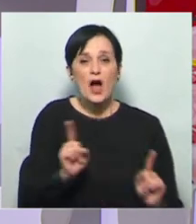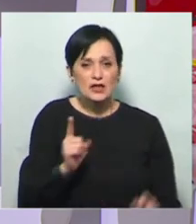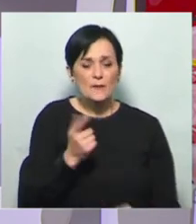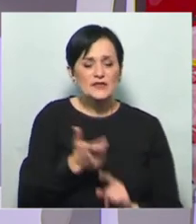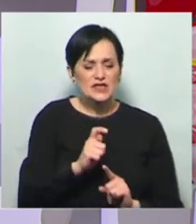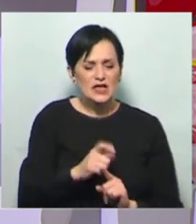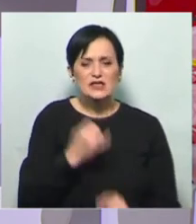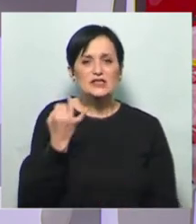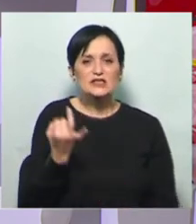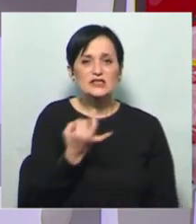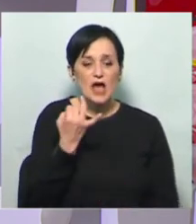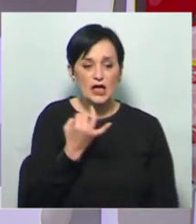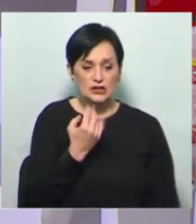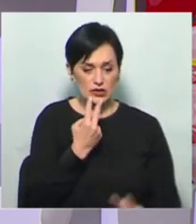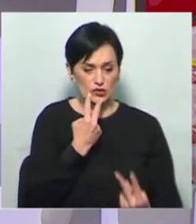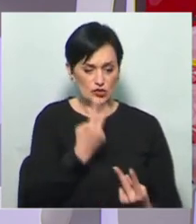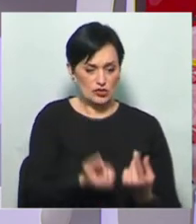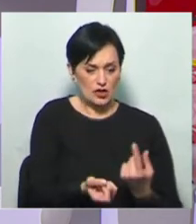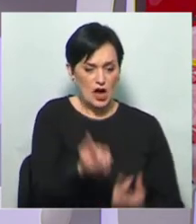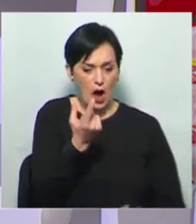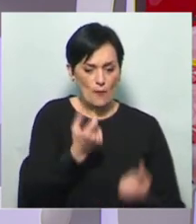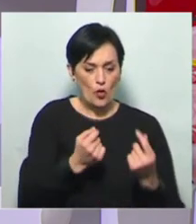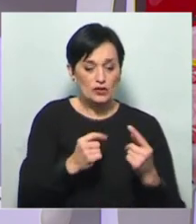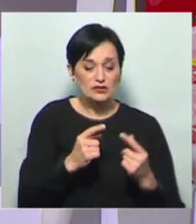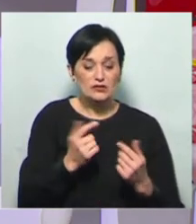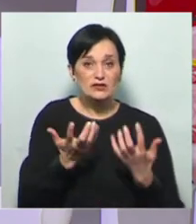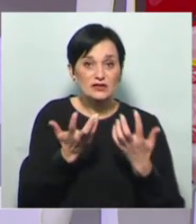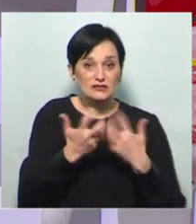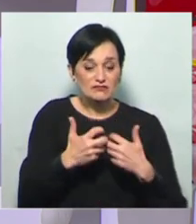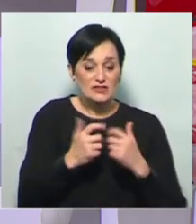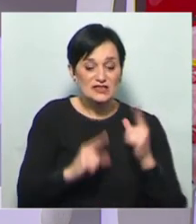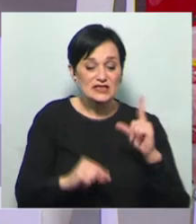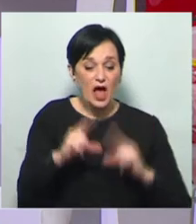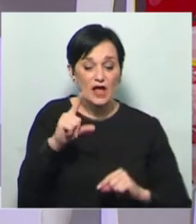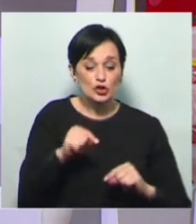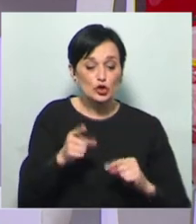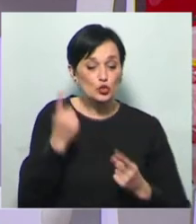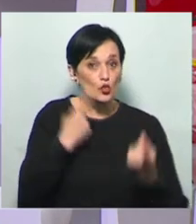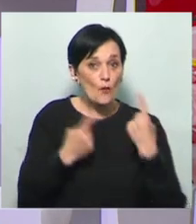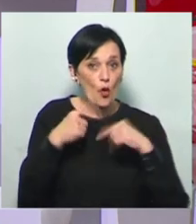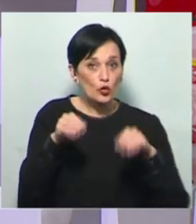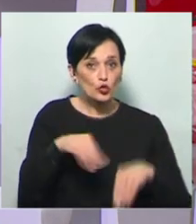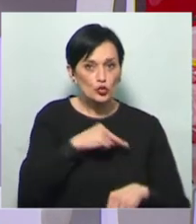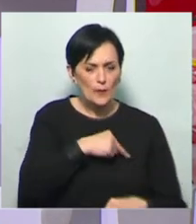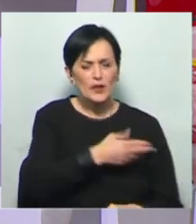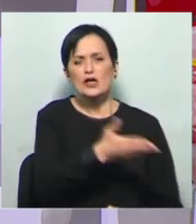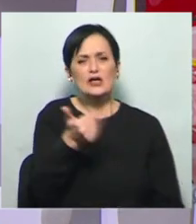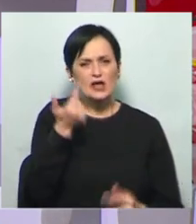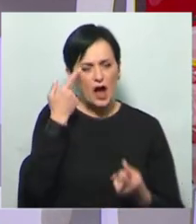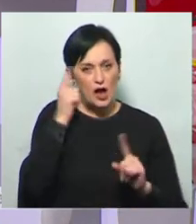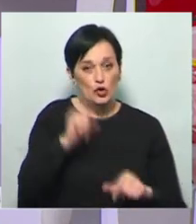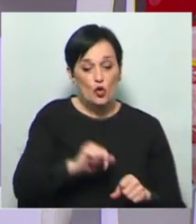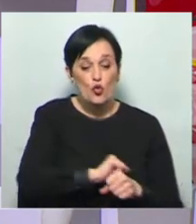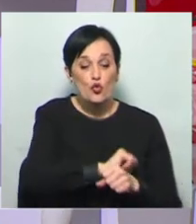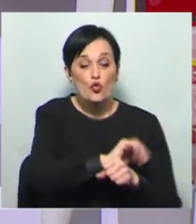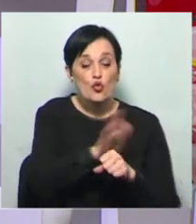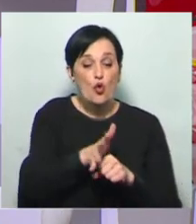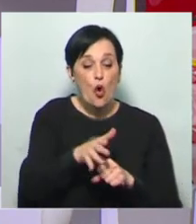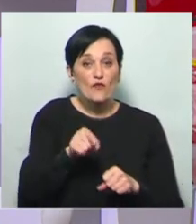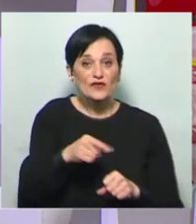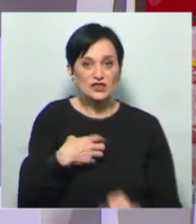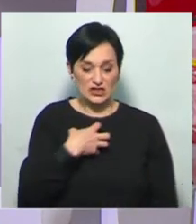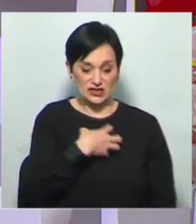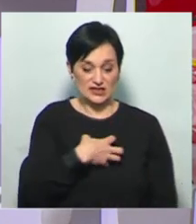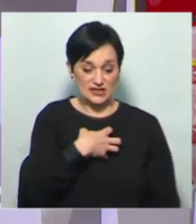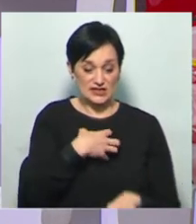ძალიან საინტერესო რამ გამოიკვეთა სტატისტიკური მონაცემების დამუშავებით. რა თქმა უნდა, ყველასთვის კარგად ცნობილია, რომ COVID-19-ის ძირითადი მანიფესტაცია,